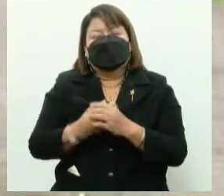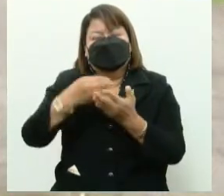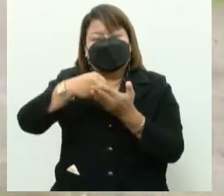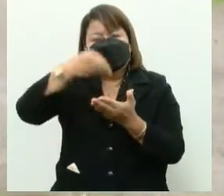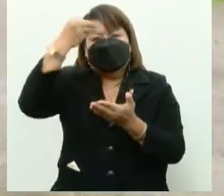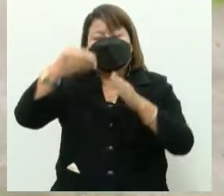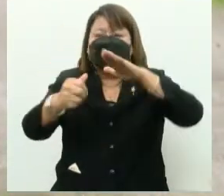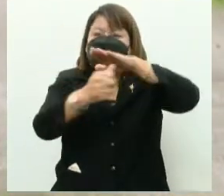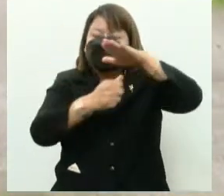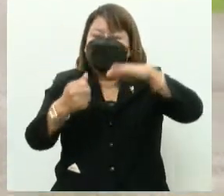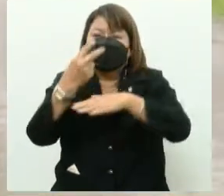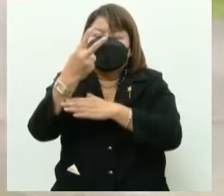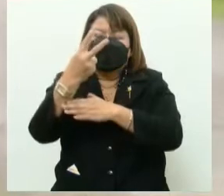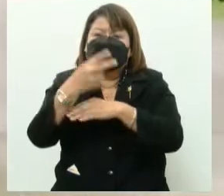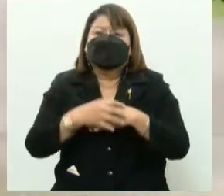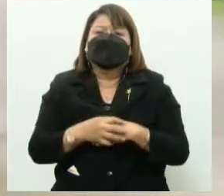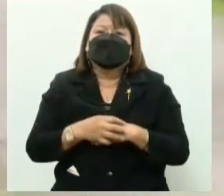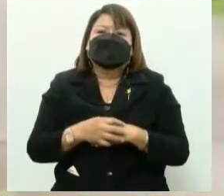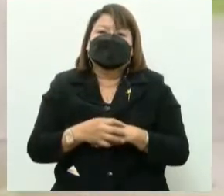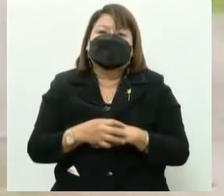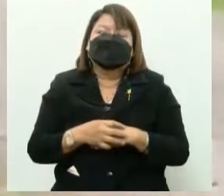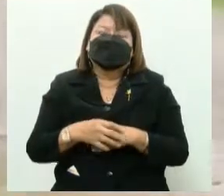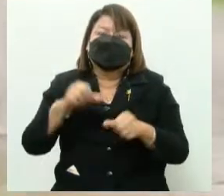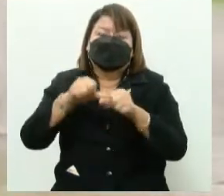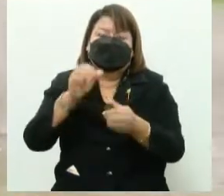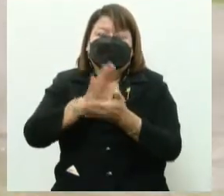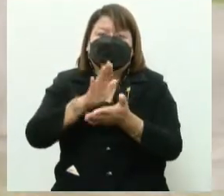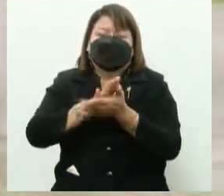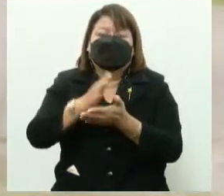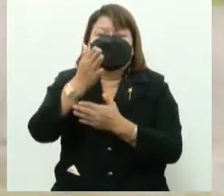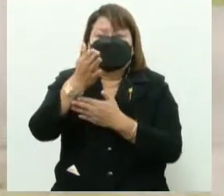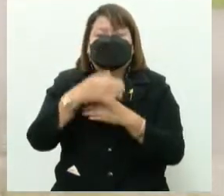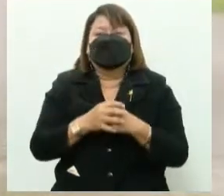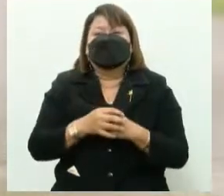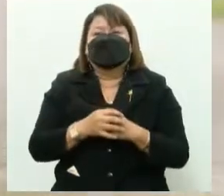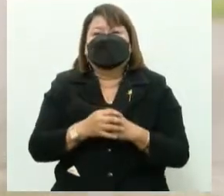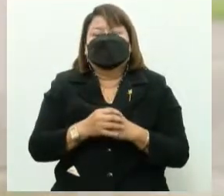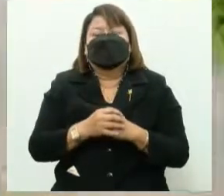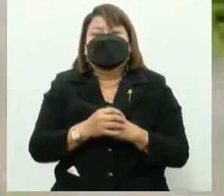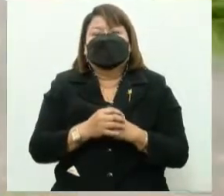ค่ะ